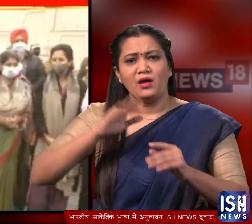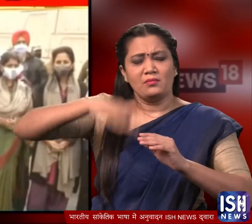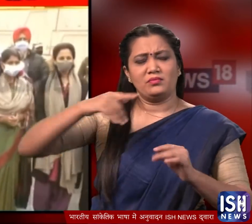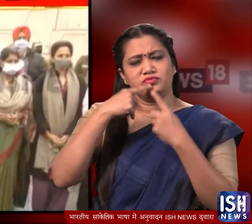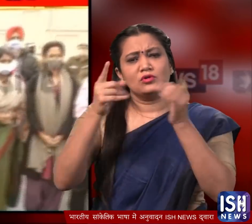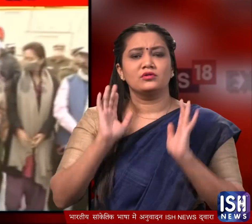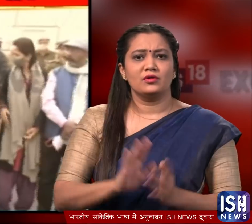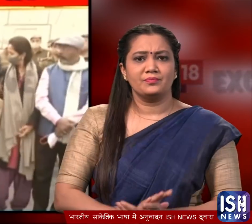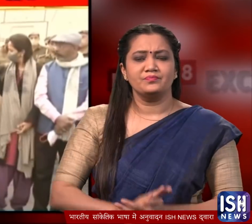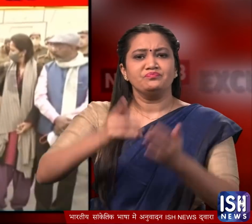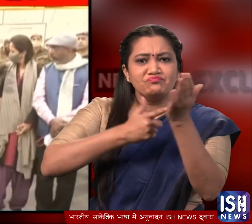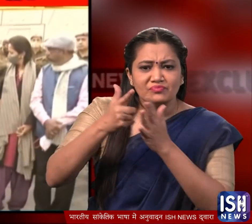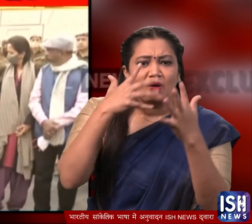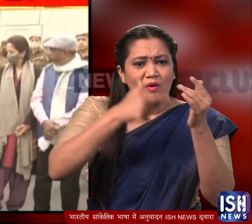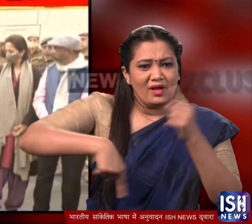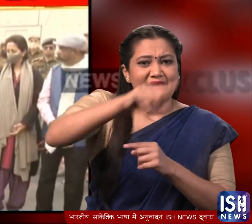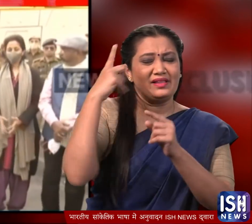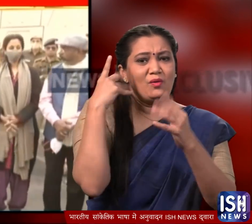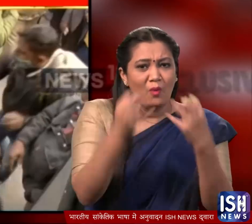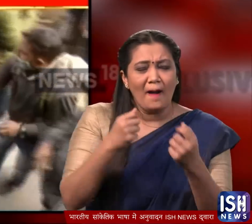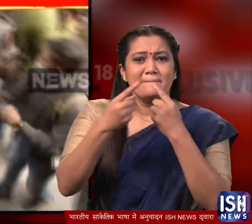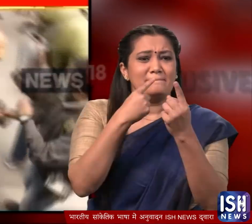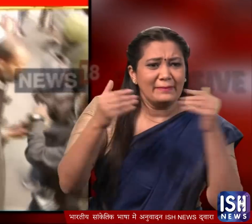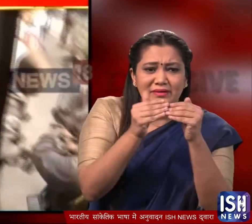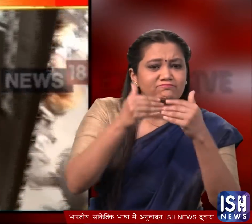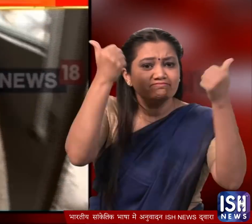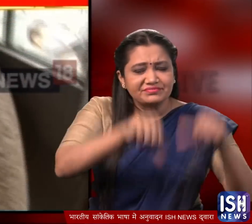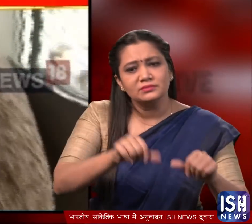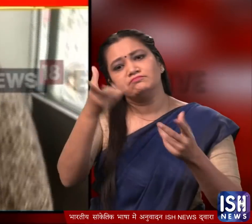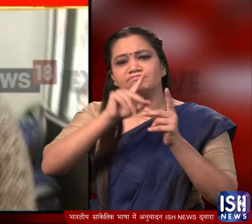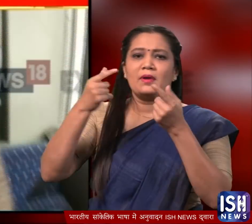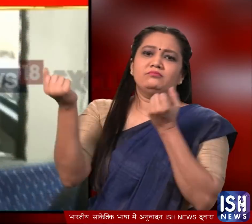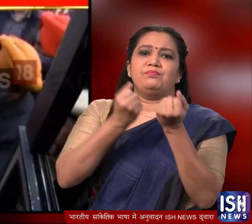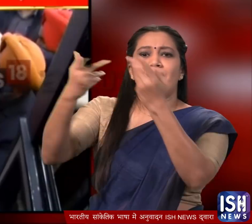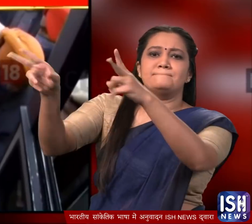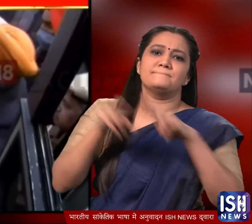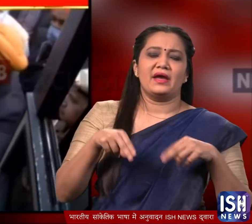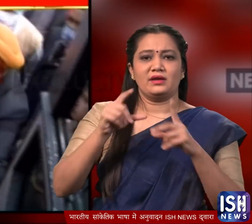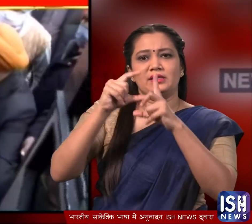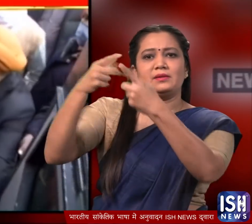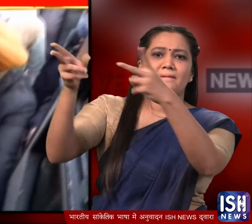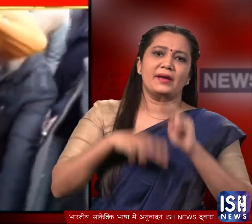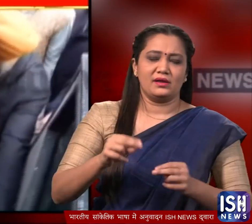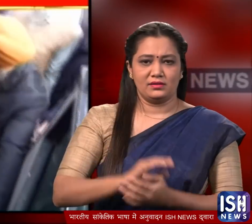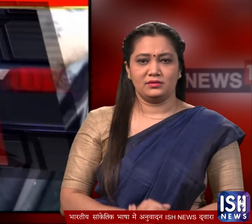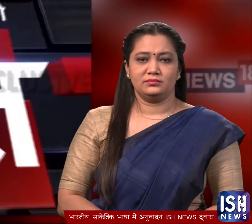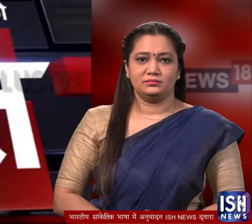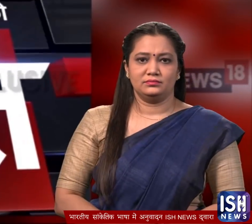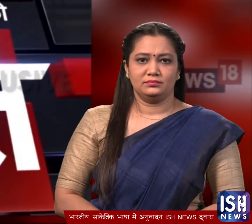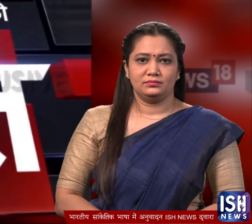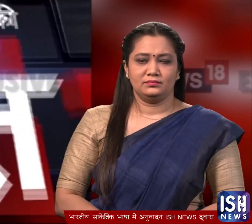बोलेंगे। किसानों से मिलने की नेताओं की सारी कोशिशें जब नाकाम हो गईं, तो फिर बस में सवार होकर बॉर्डर से लिटियंस दिल्ली के लिए निकल